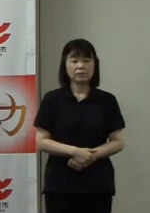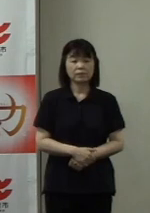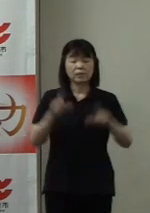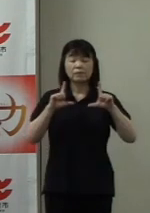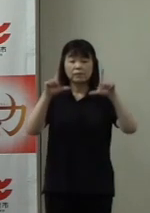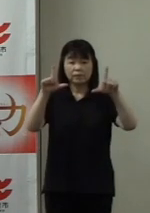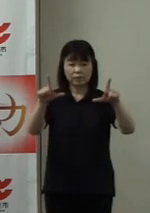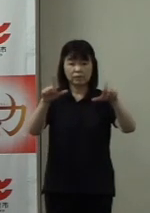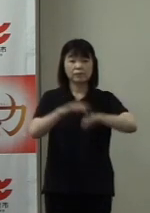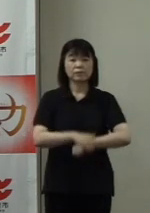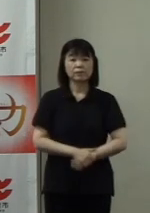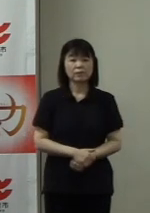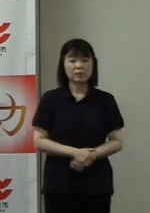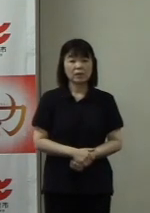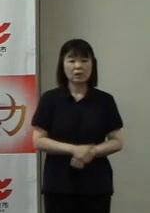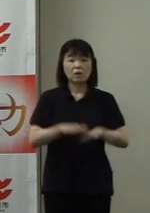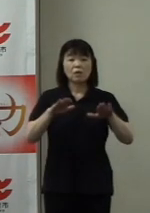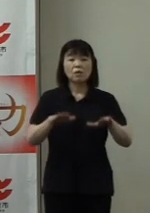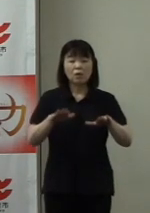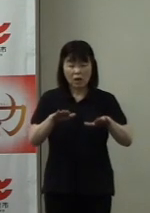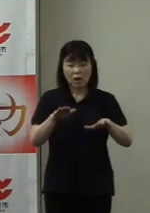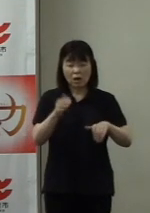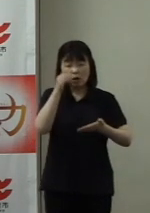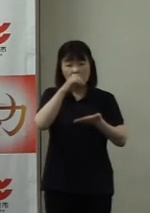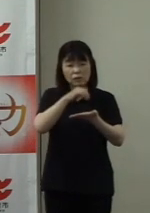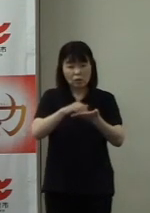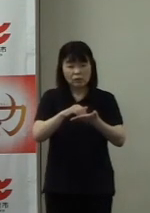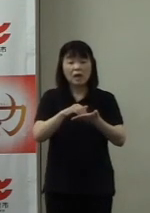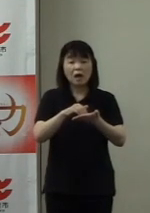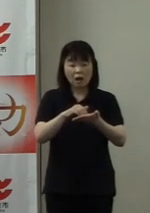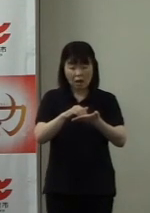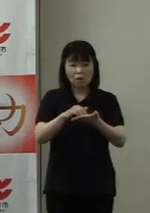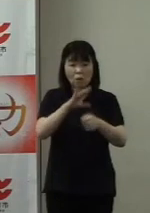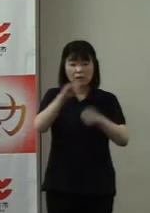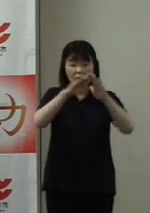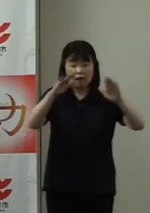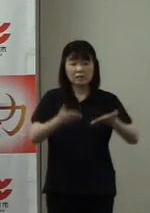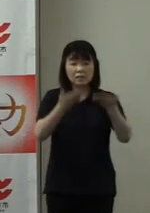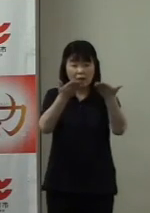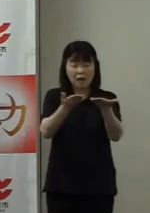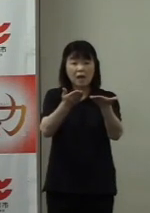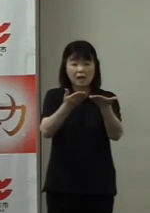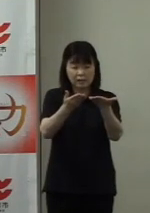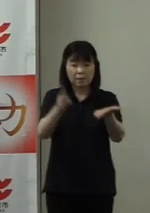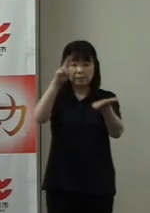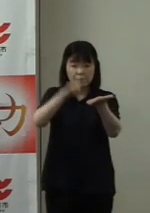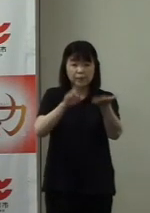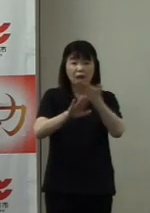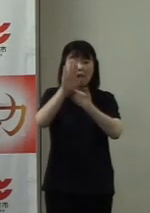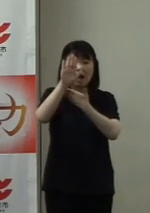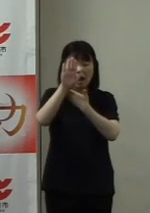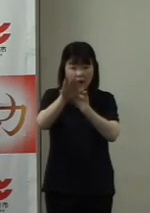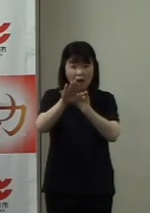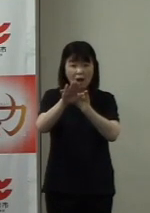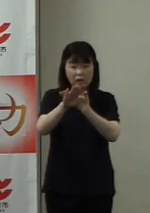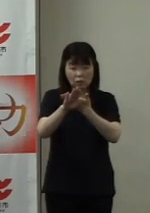不動産鑑定は今回予算計上させていただいて議決をいただいた後に関係室鑑定士さんの方にお願いをさ